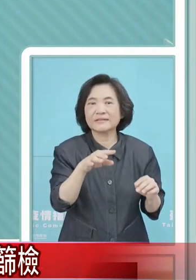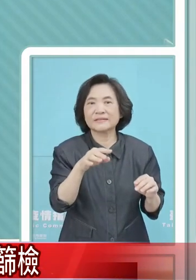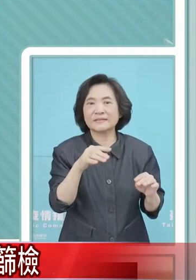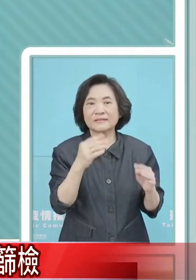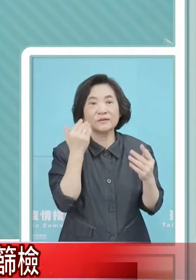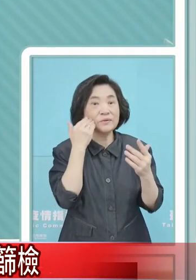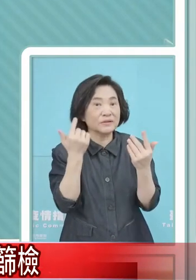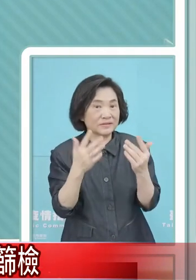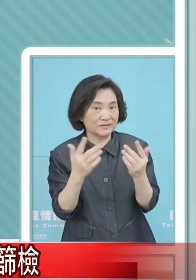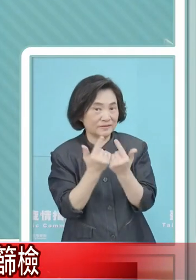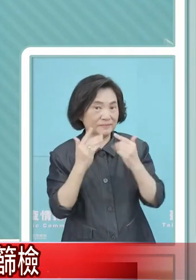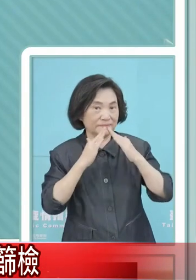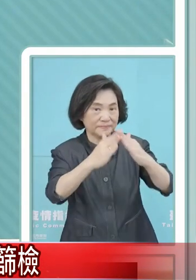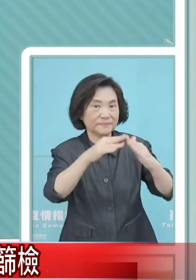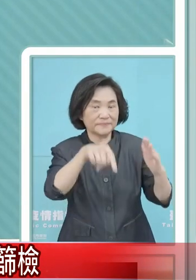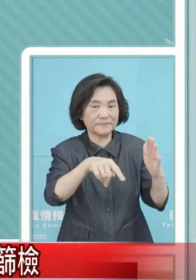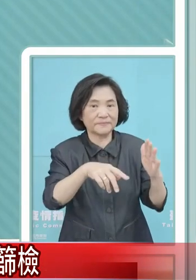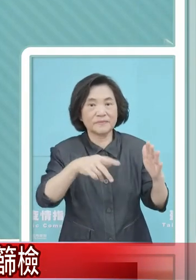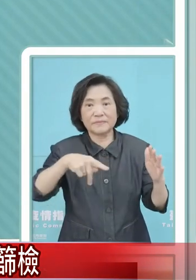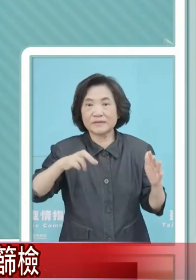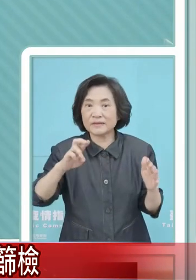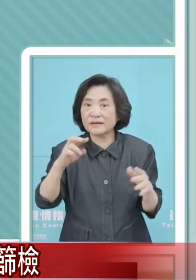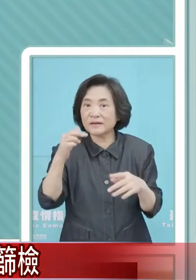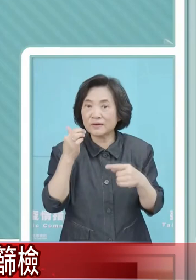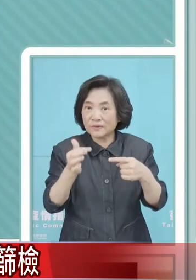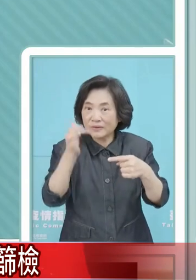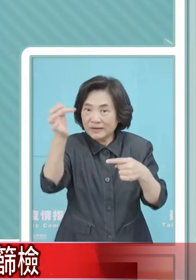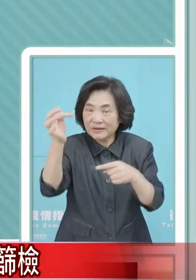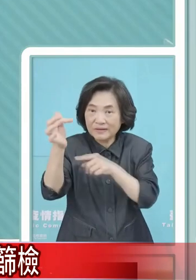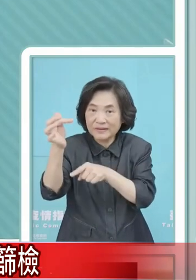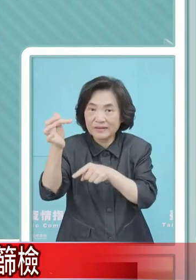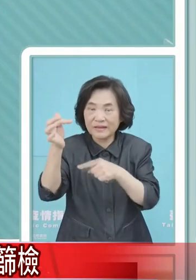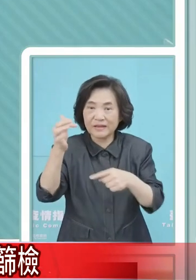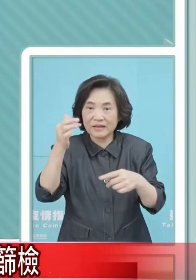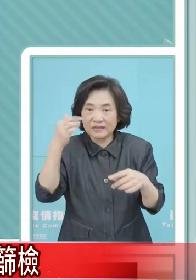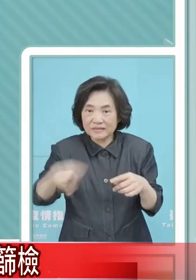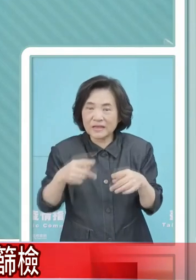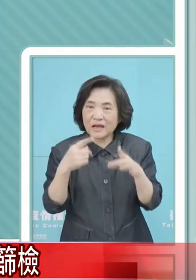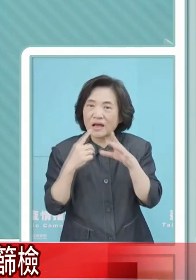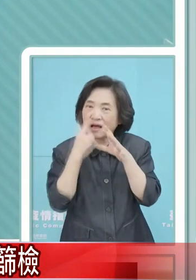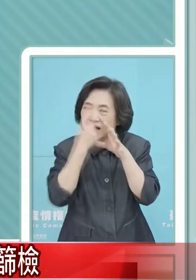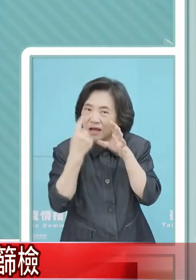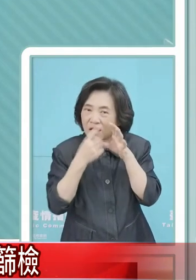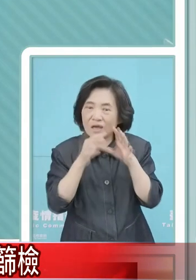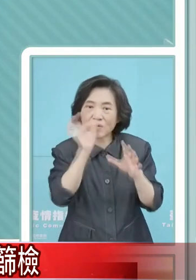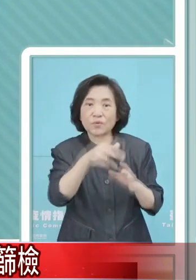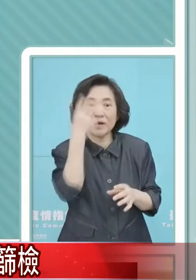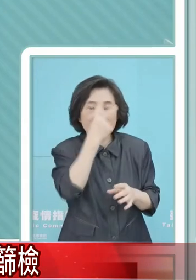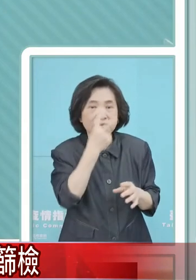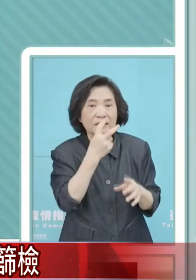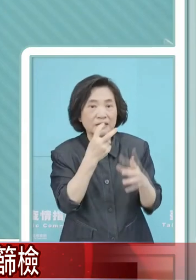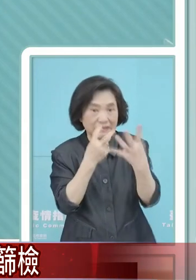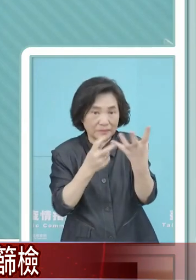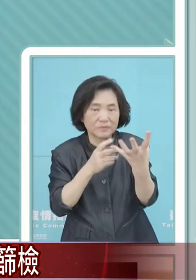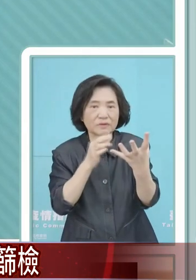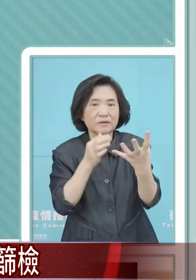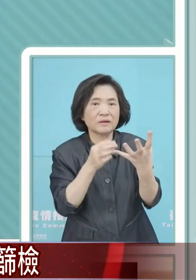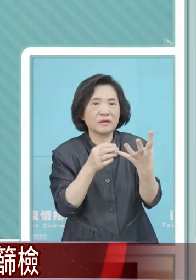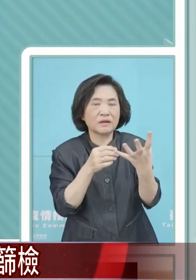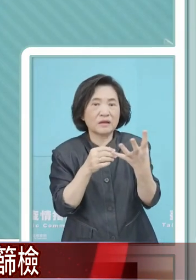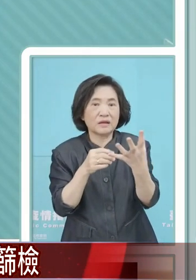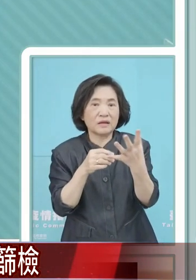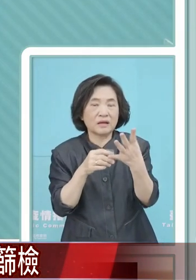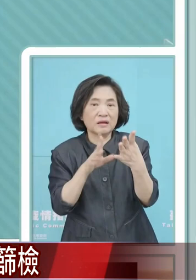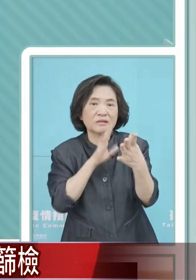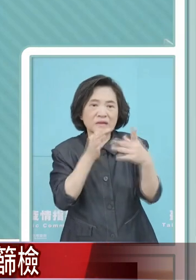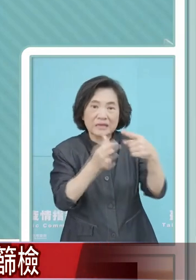市这个 PCR 阳性的，你知道再去给他做，那大部分快筛都阳性的还不到一半